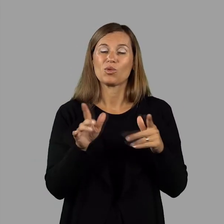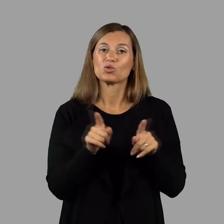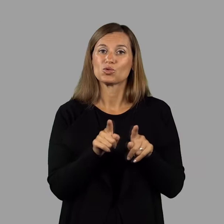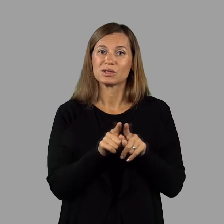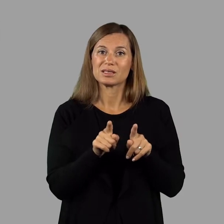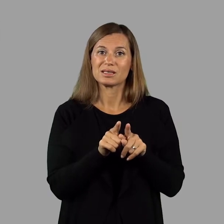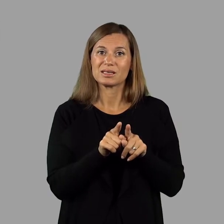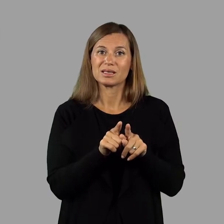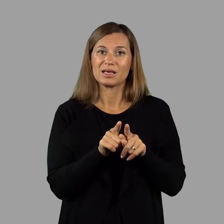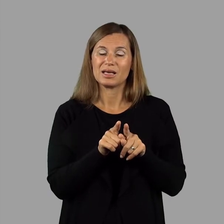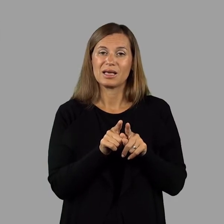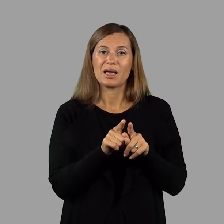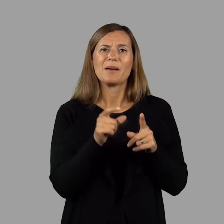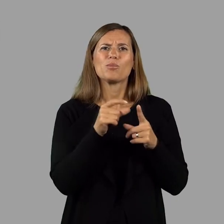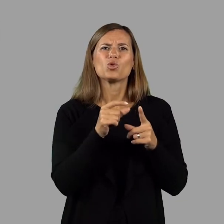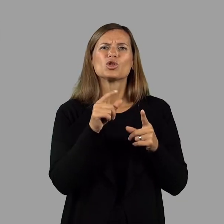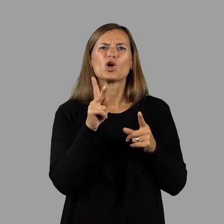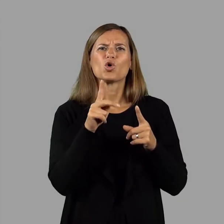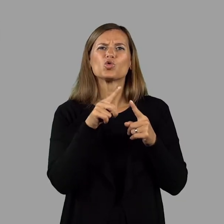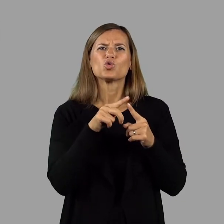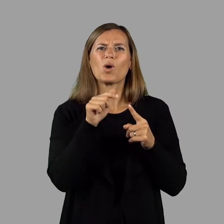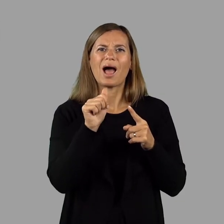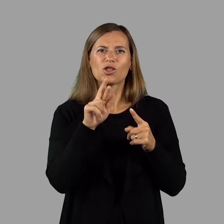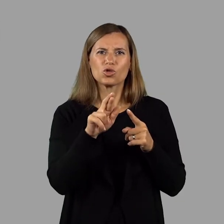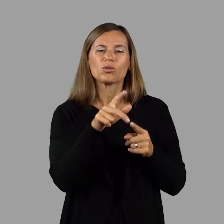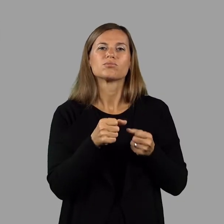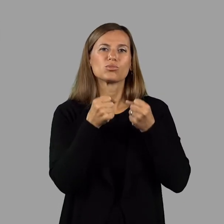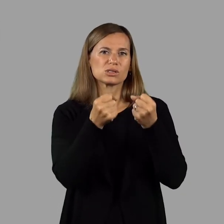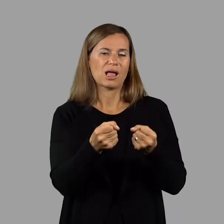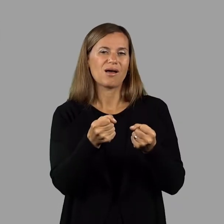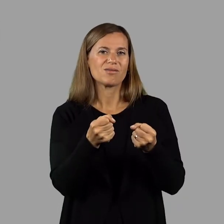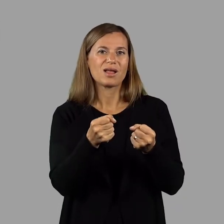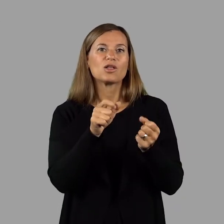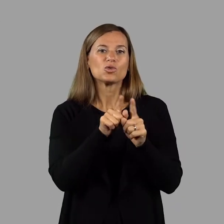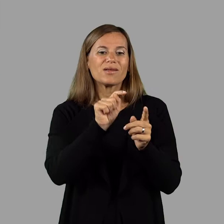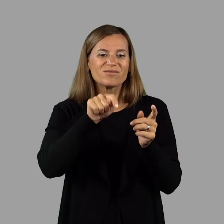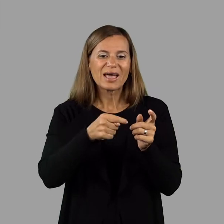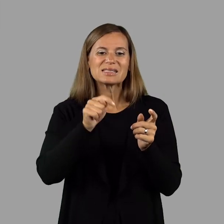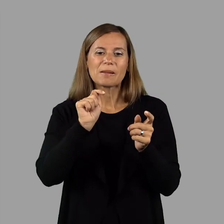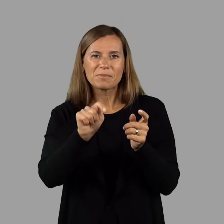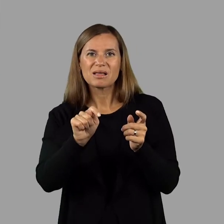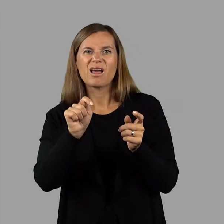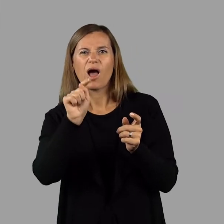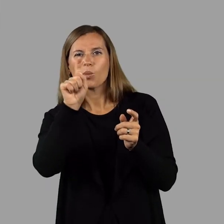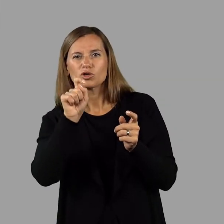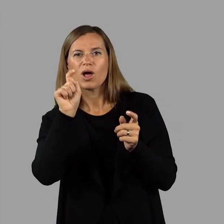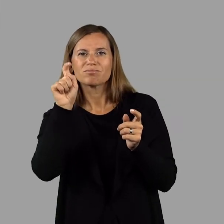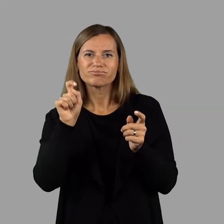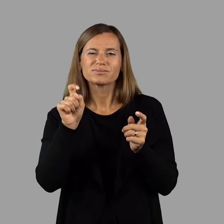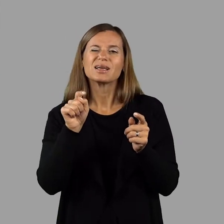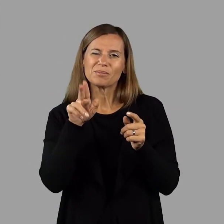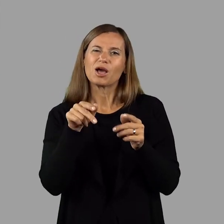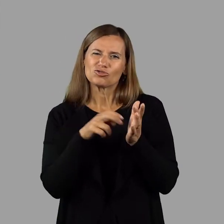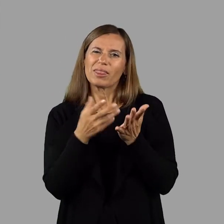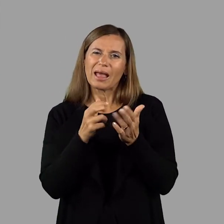uporabimo tudi tako imenovan punktuator, ki postavlja ločila, dočim v tej verziji ima še nekaj težav